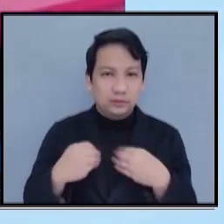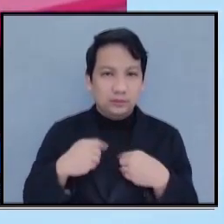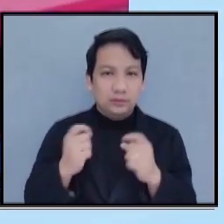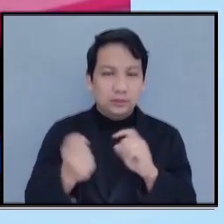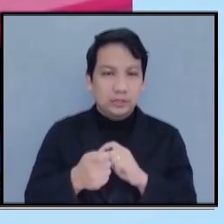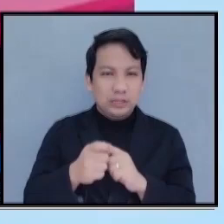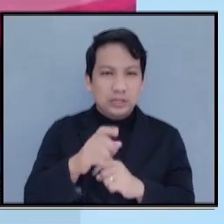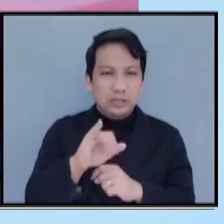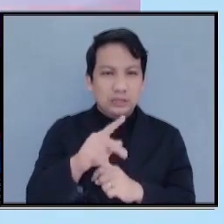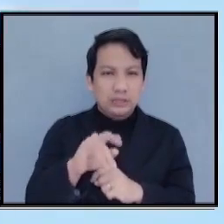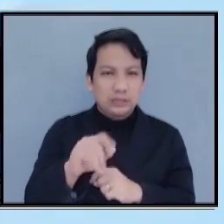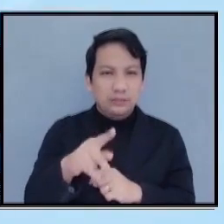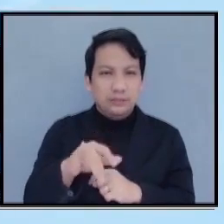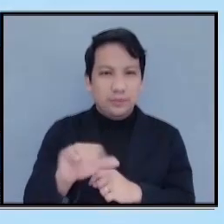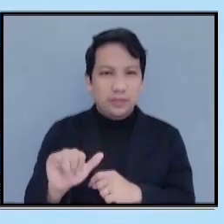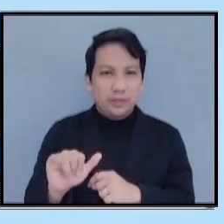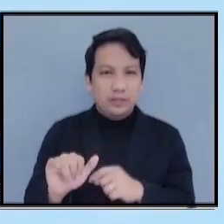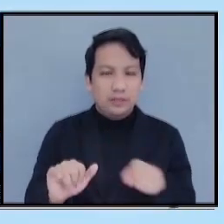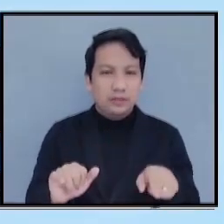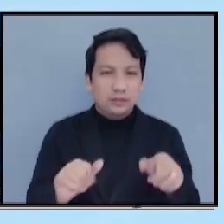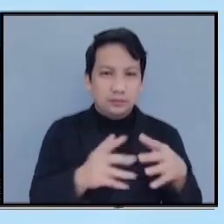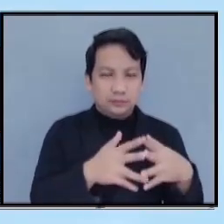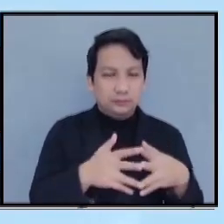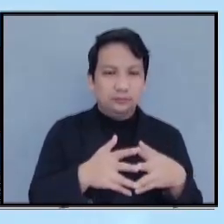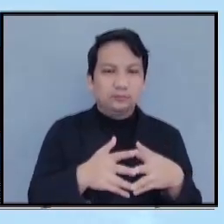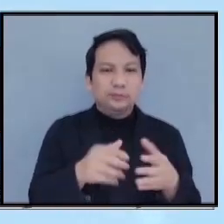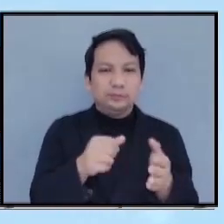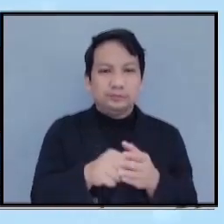Ryan Gosling at America Ferrera naman ay nominado sa